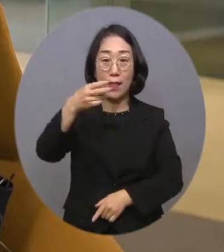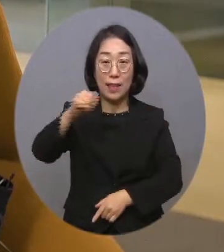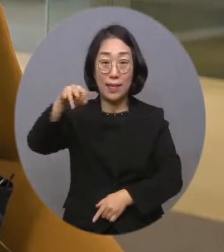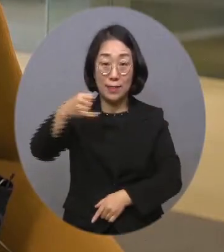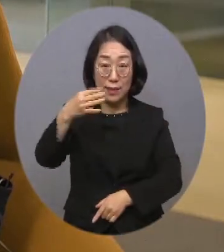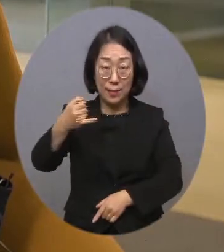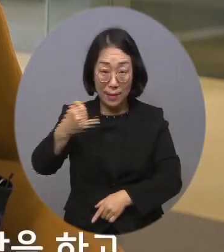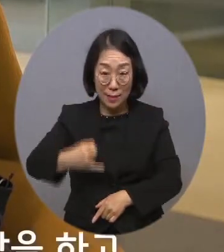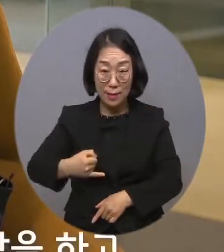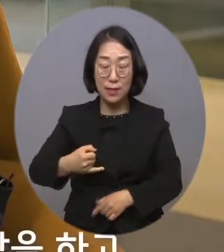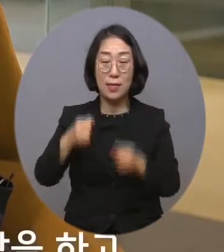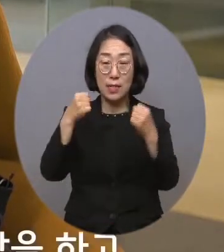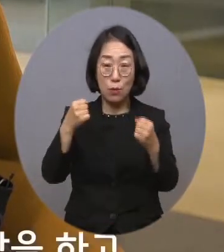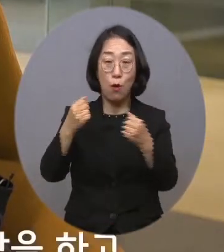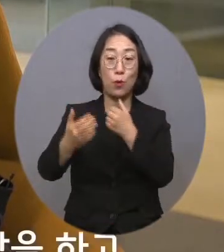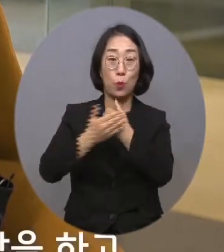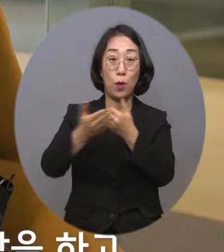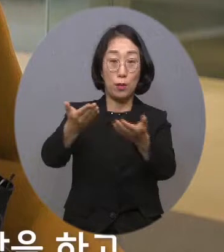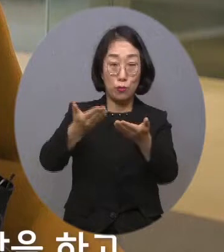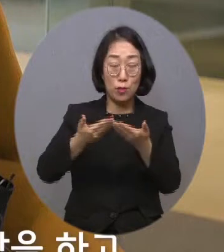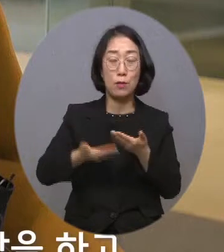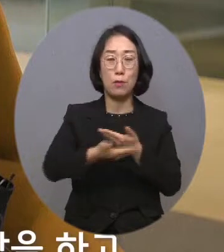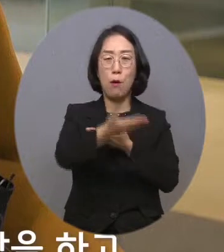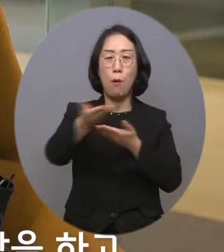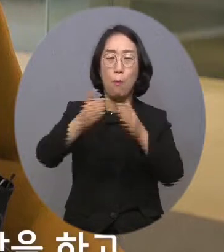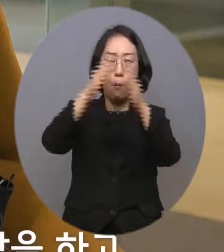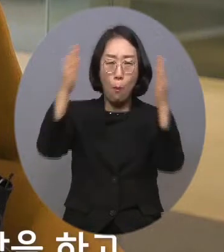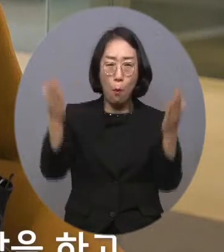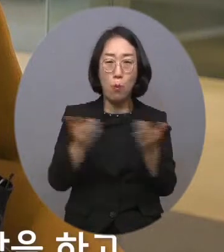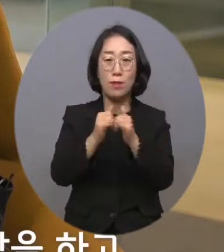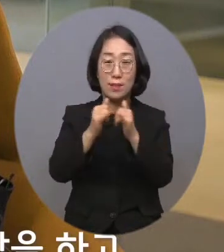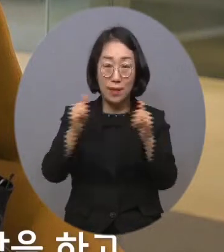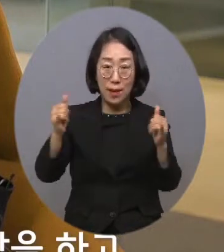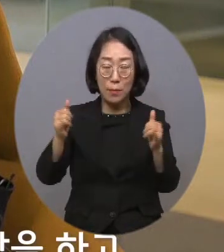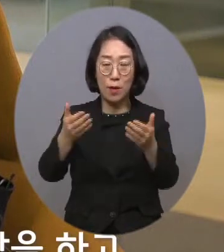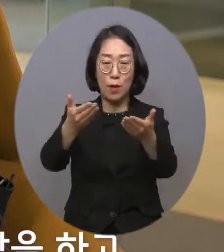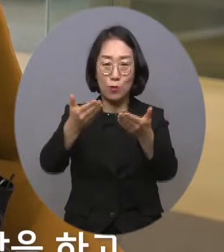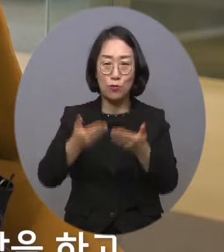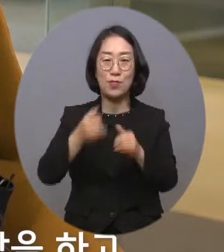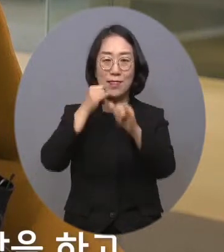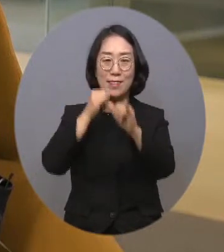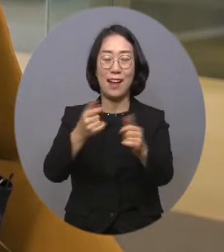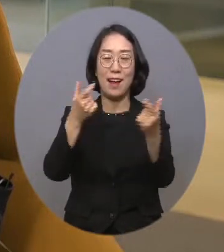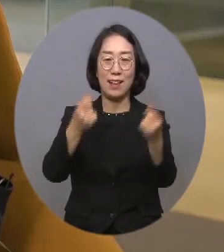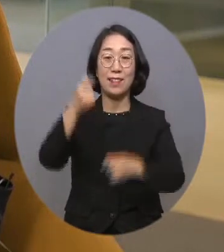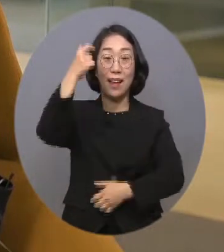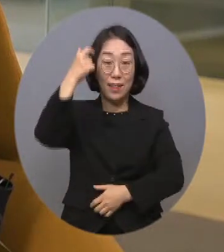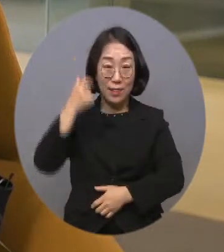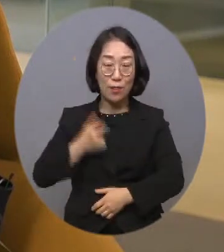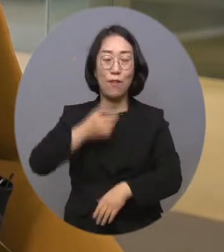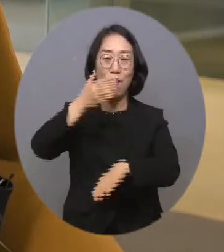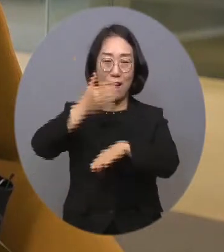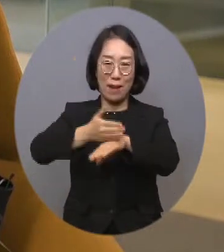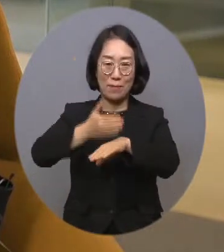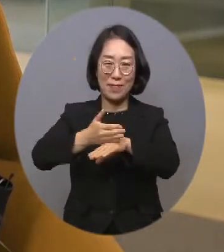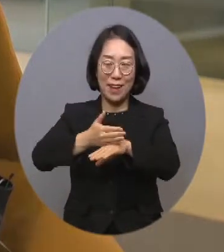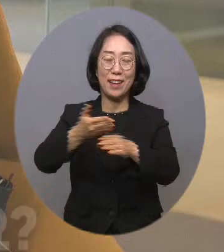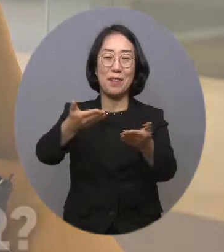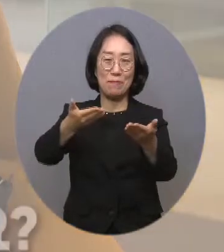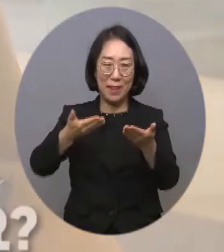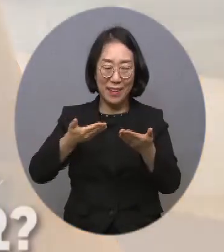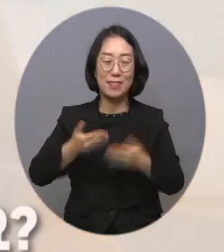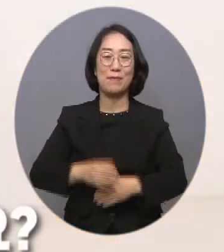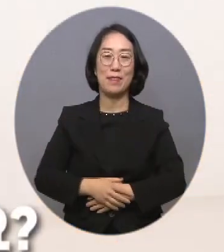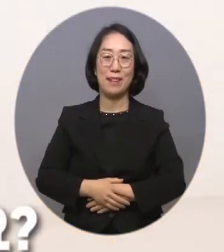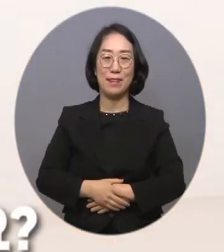응원을 해주시고 같이 고민을 해주시는 모든 분들에게 주시는 상으로 생각을 하고 감사하게 받도록